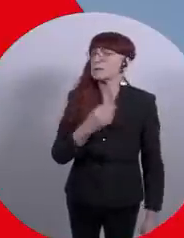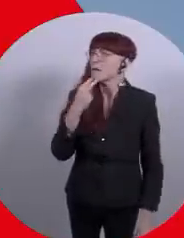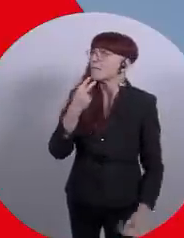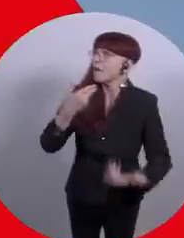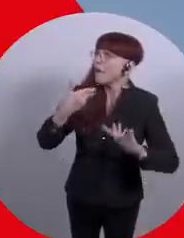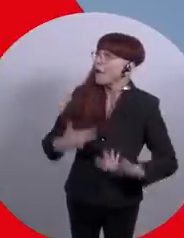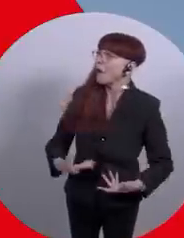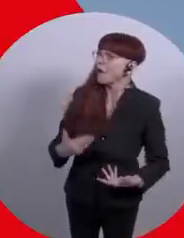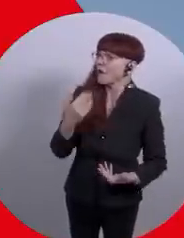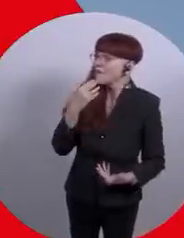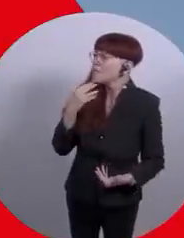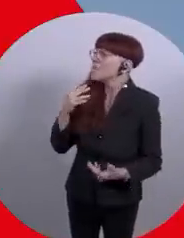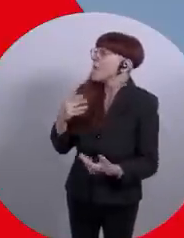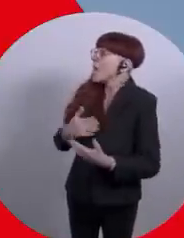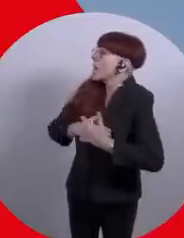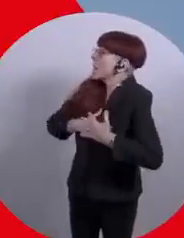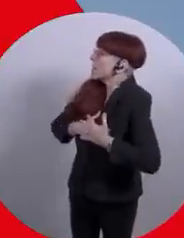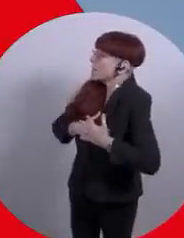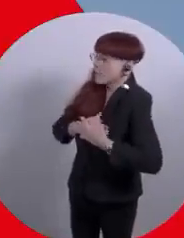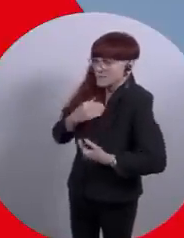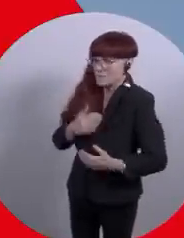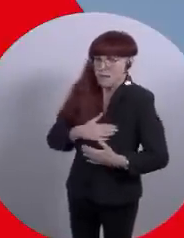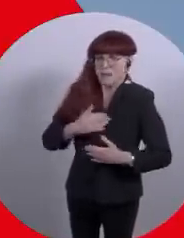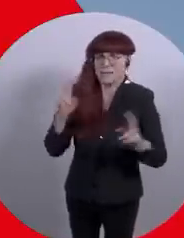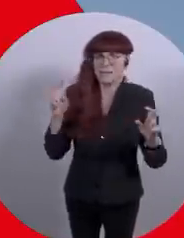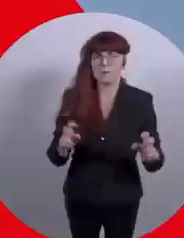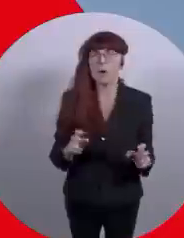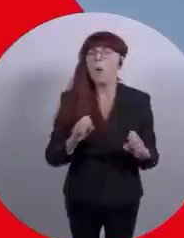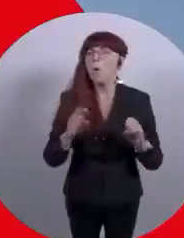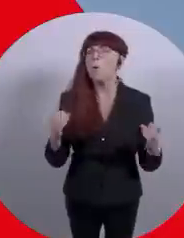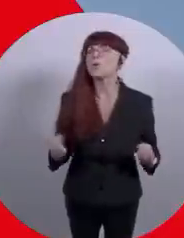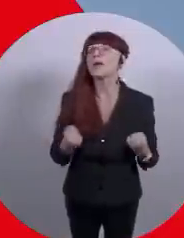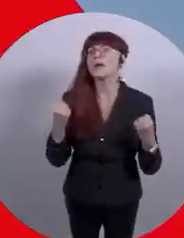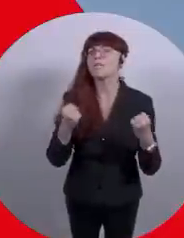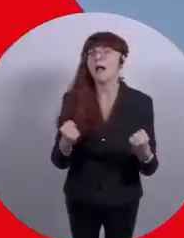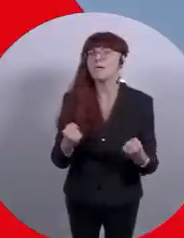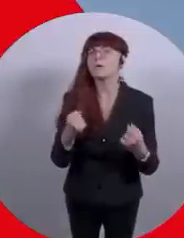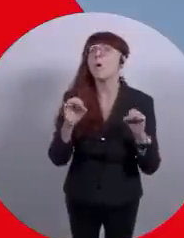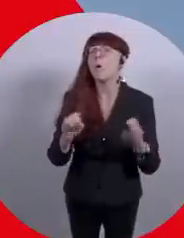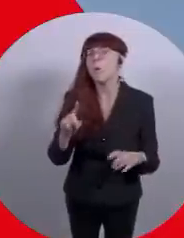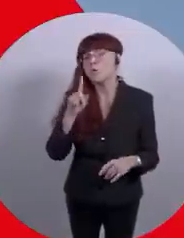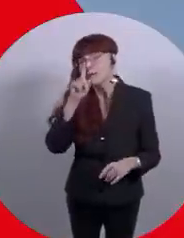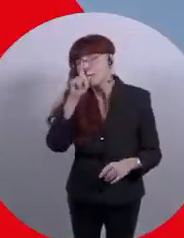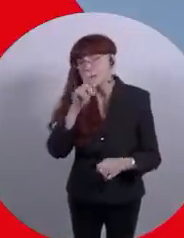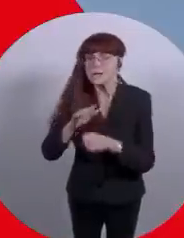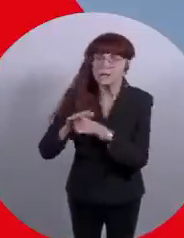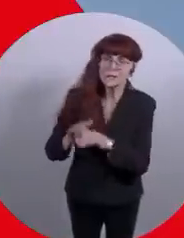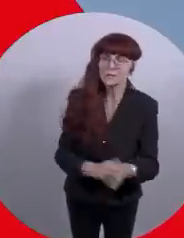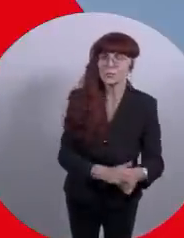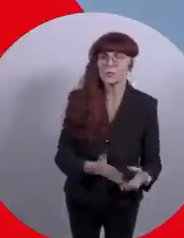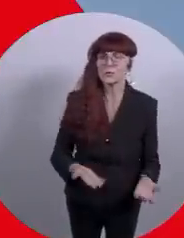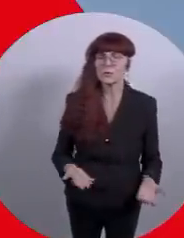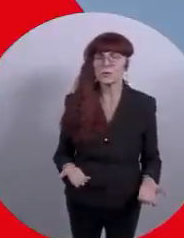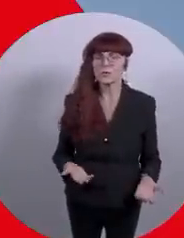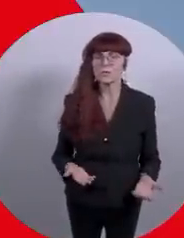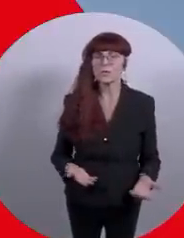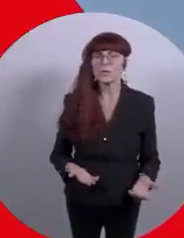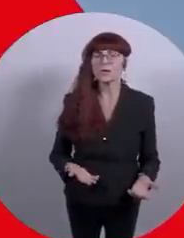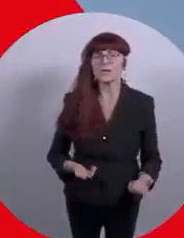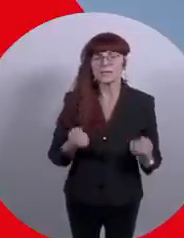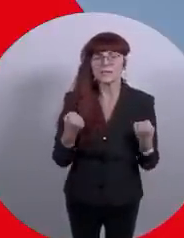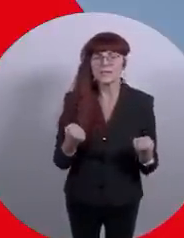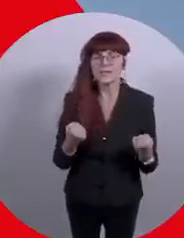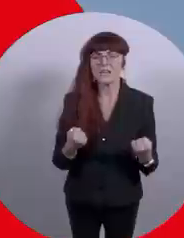wenn wir lieben es geht um mein Leben ohne Gewalt es geht um mein Leben ohne Sexismus es geht um ein sicheres stolzes